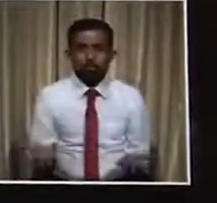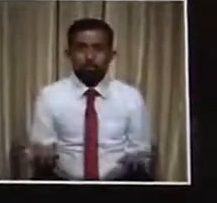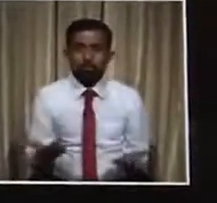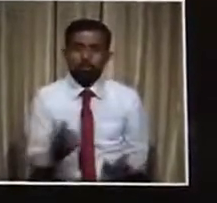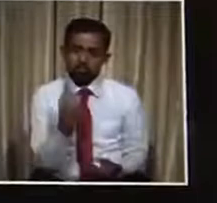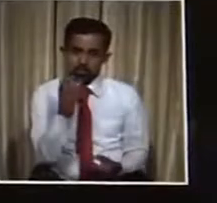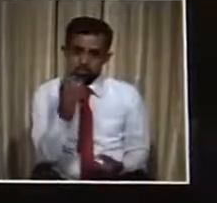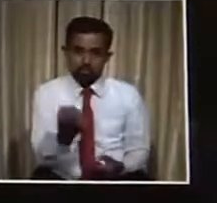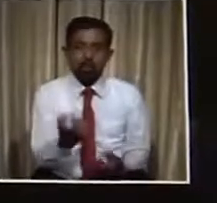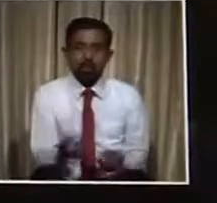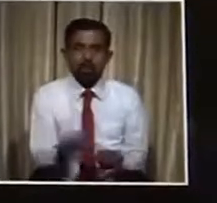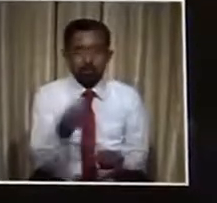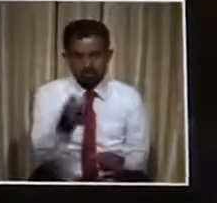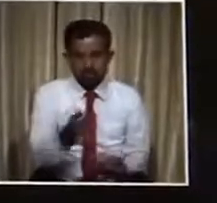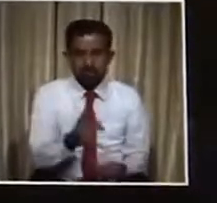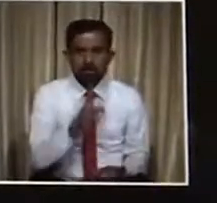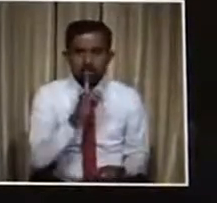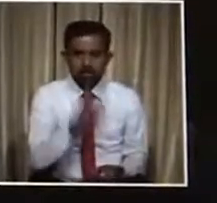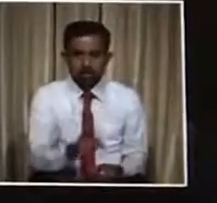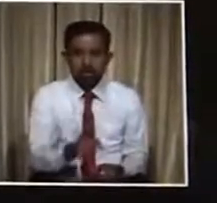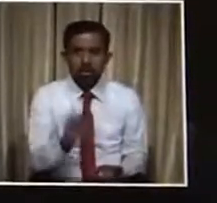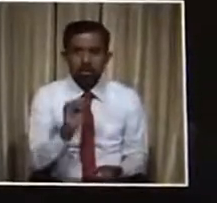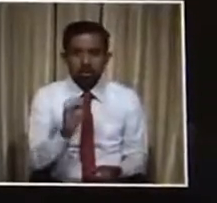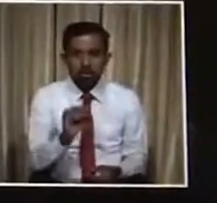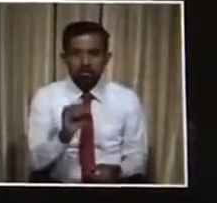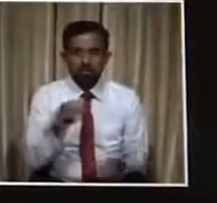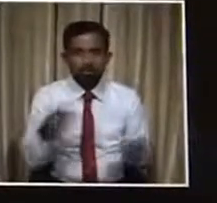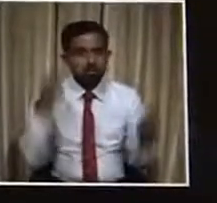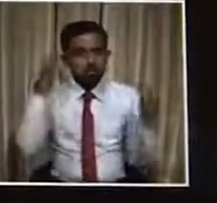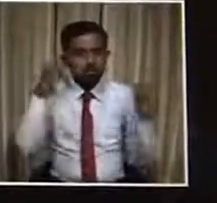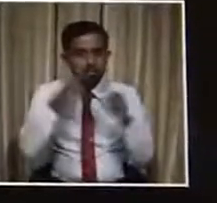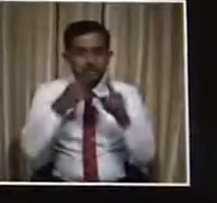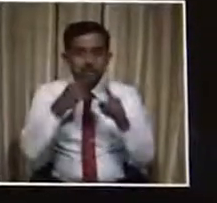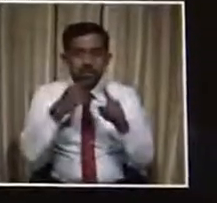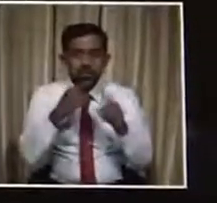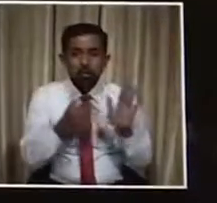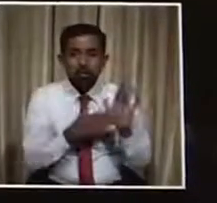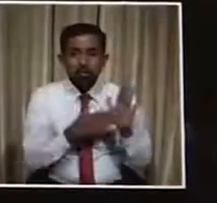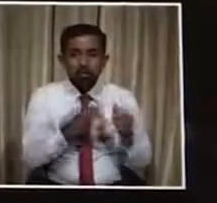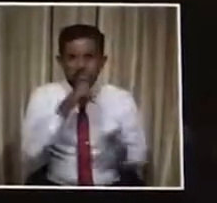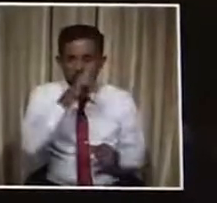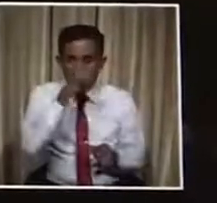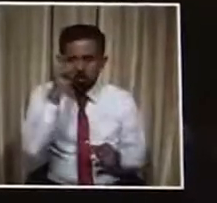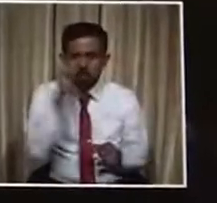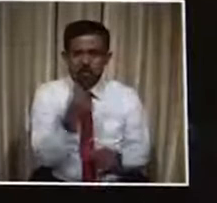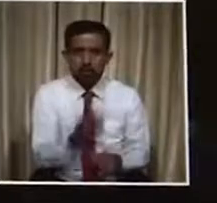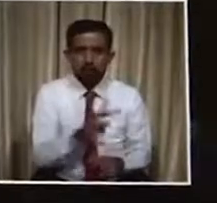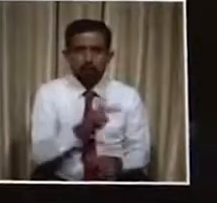நிர்ணயிக்கப்பட்டது. ஆனால் அதனை எதிர்த்து 5ஆம் தேதி மார்ச் 2021